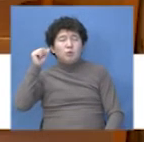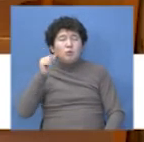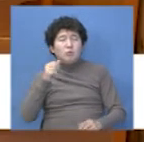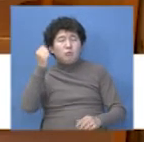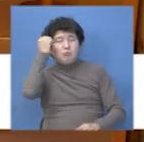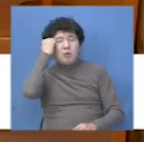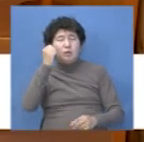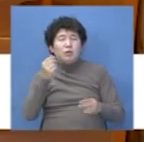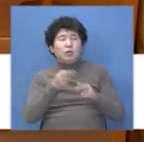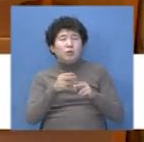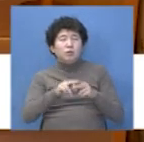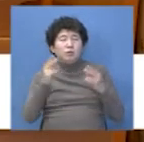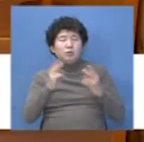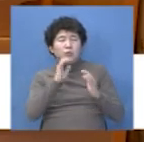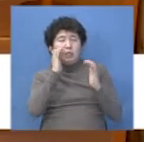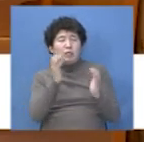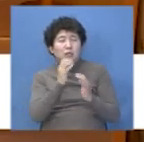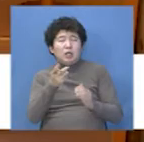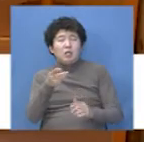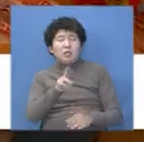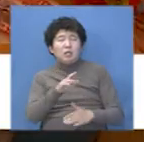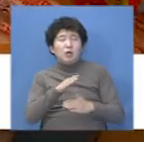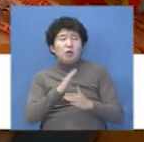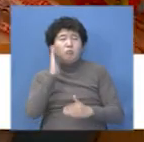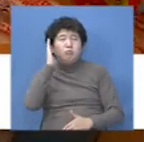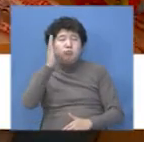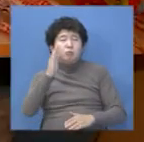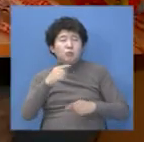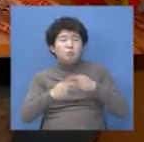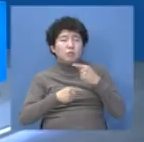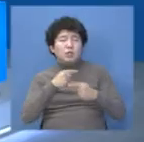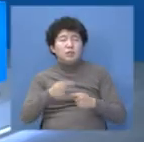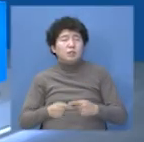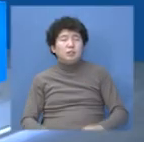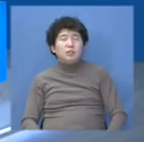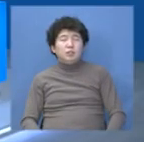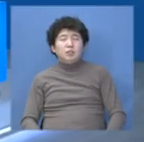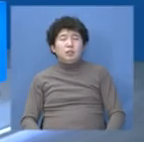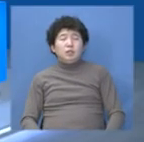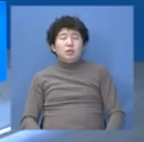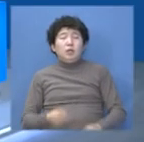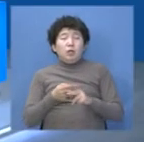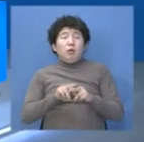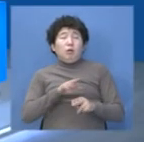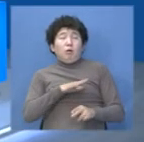ради будущих поколений. Ирина Санникова, Елнур Нурайканов, Алтай Акпарат. Это были